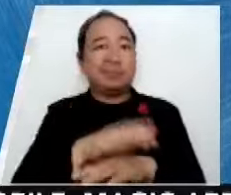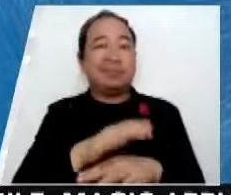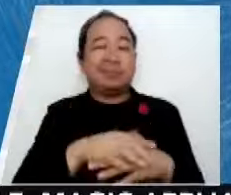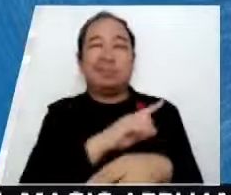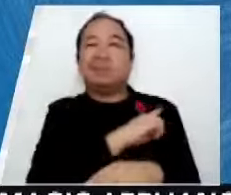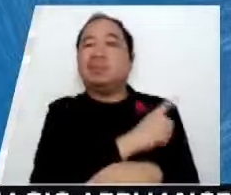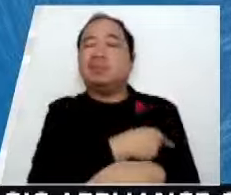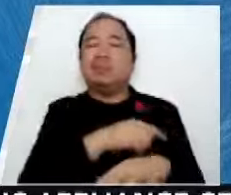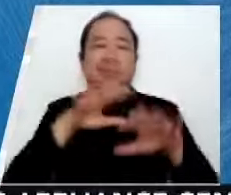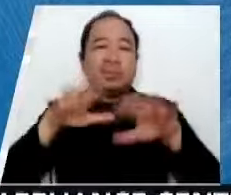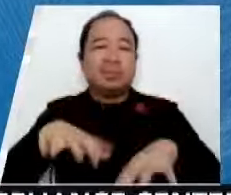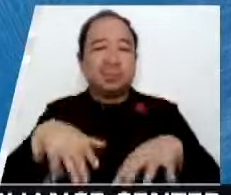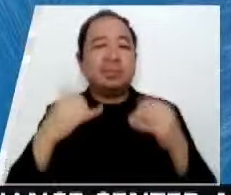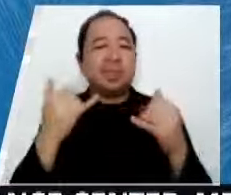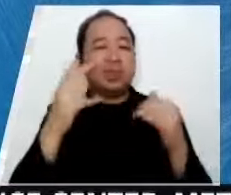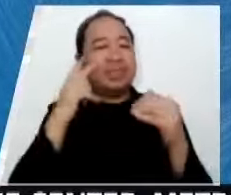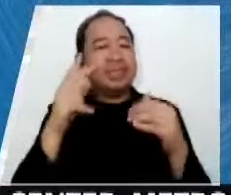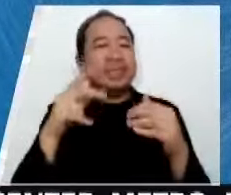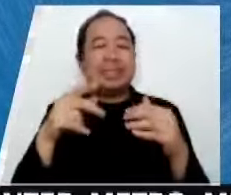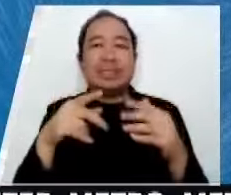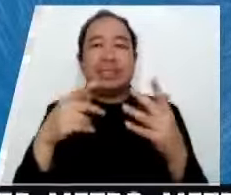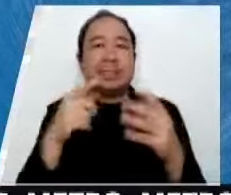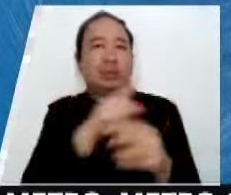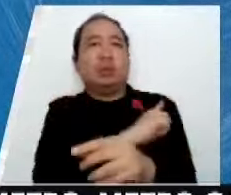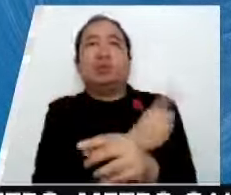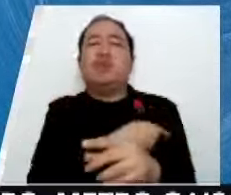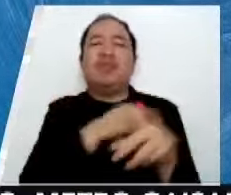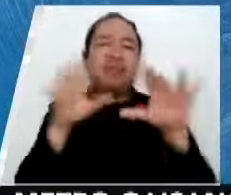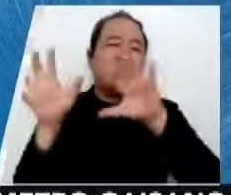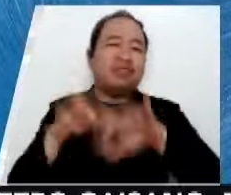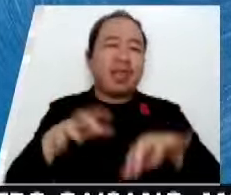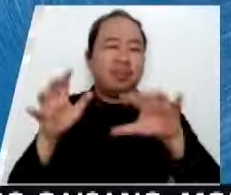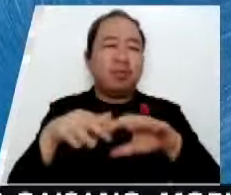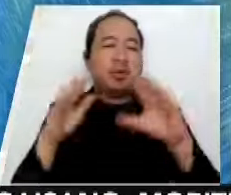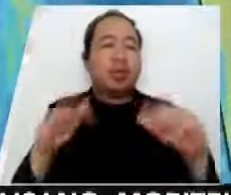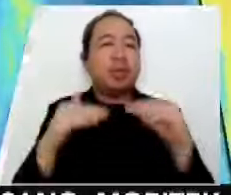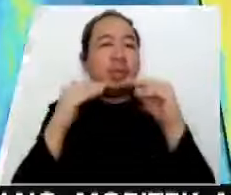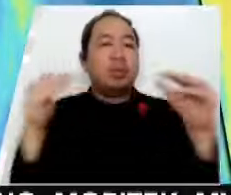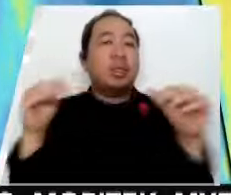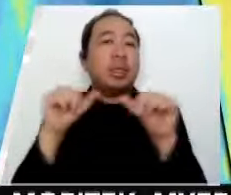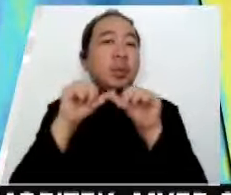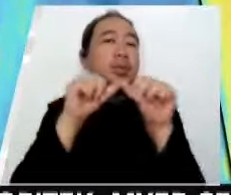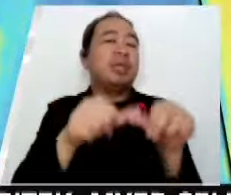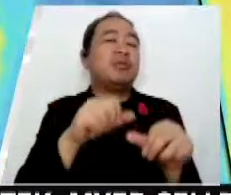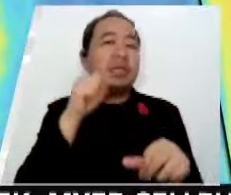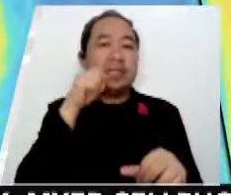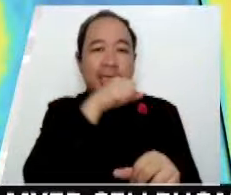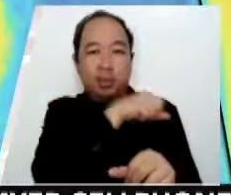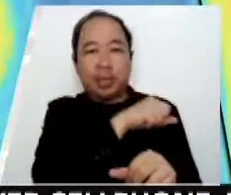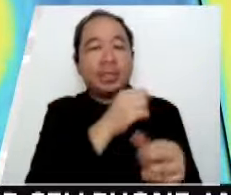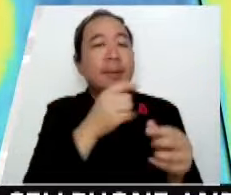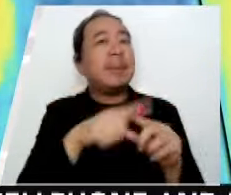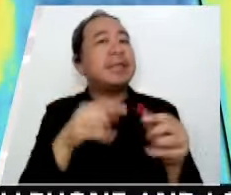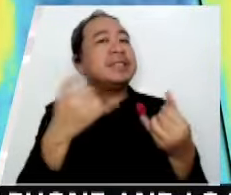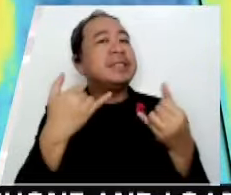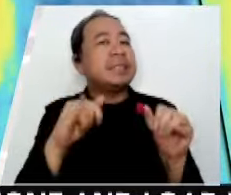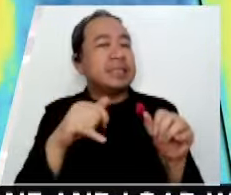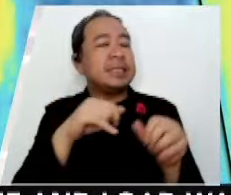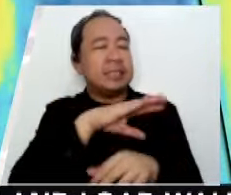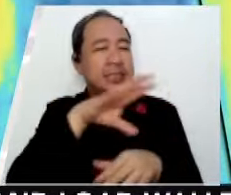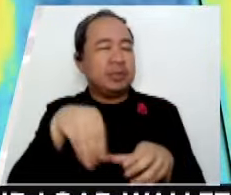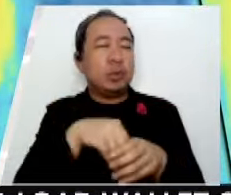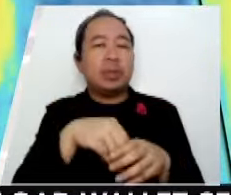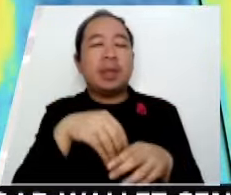super typhoon category habang tinutumbok ang Taiwan. Nasa loob pa rin po yan ng Philippine Area of Responsibility at huling